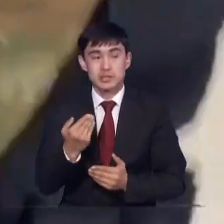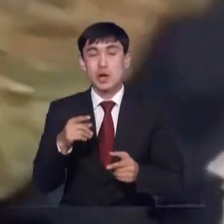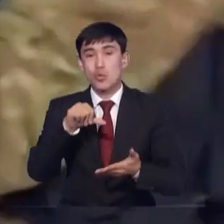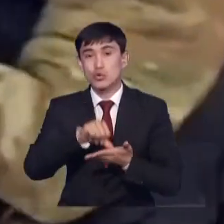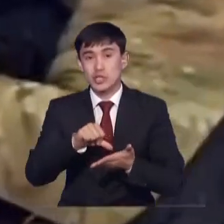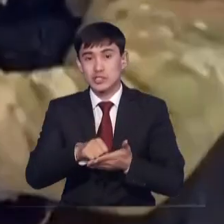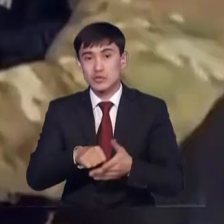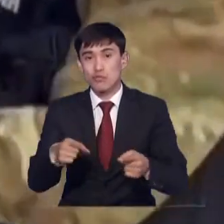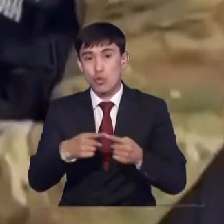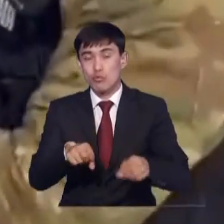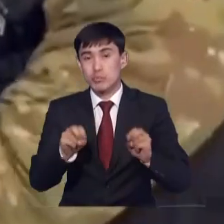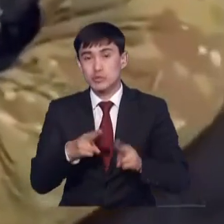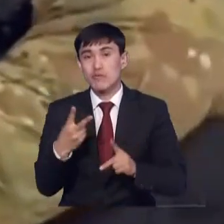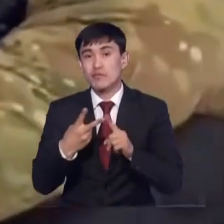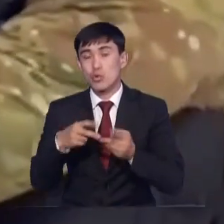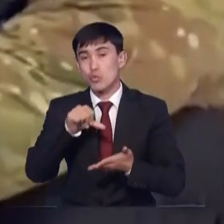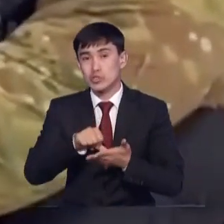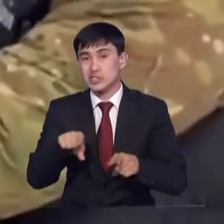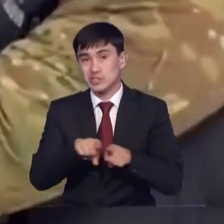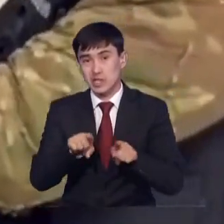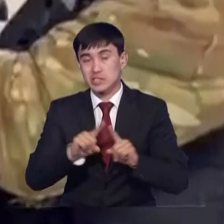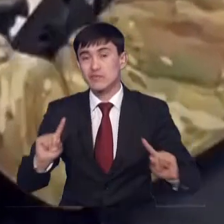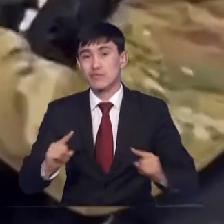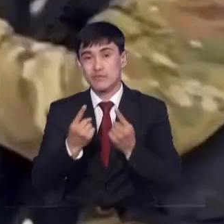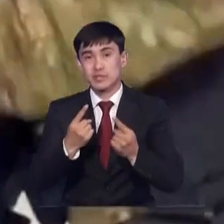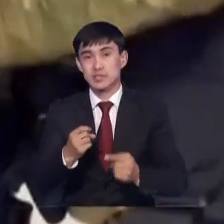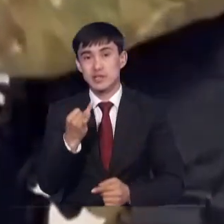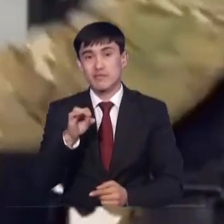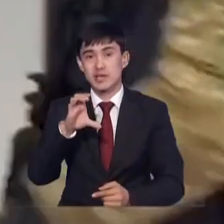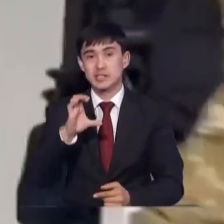за участие в уголовном преступлении второй участник также водворялась